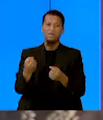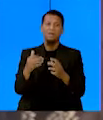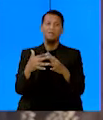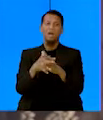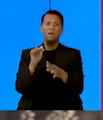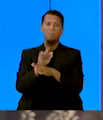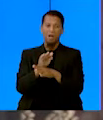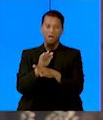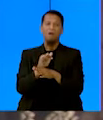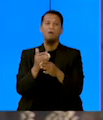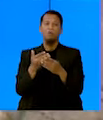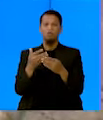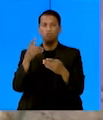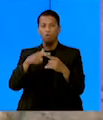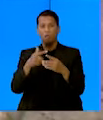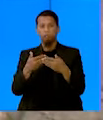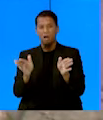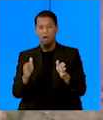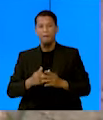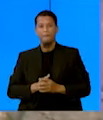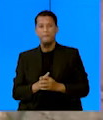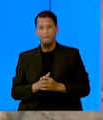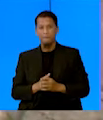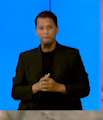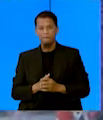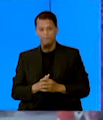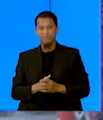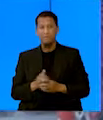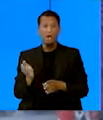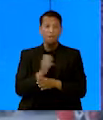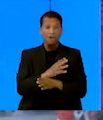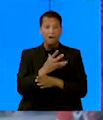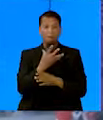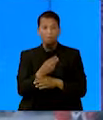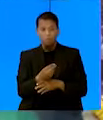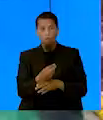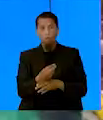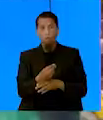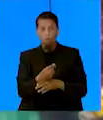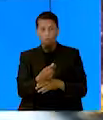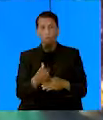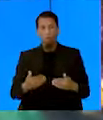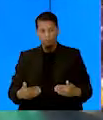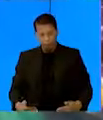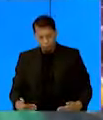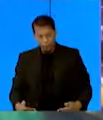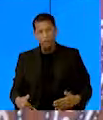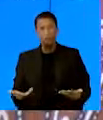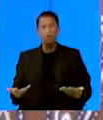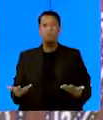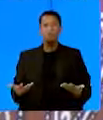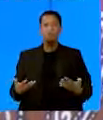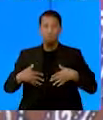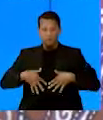membuka tokonya di kampung ini. Awalnya kampung konveksi ini hanya memproduksi legging, celana pendek, dan training. Namun kini